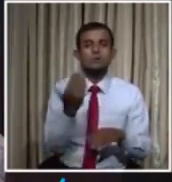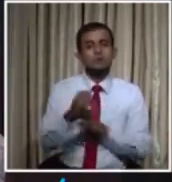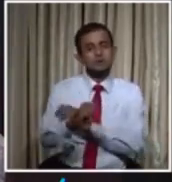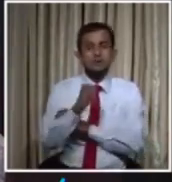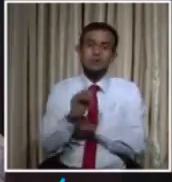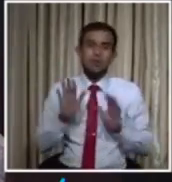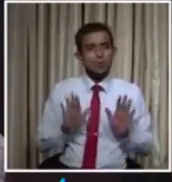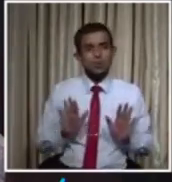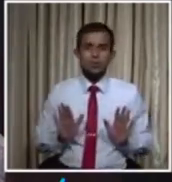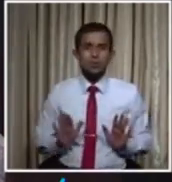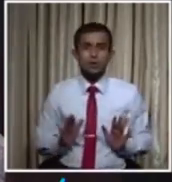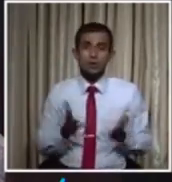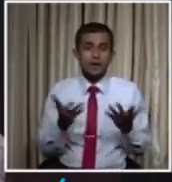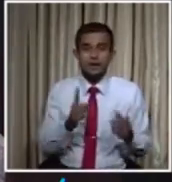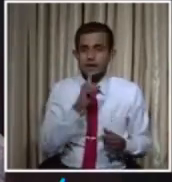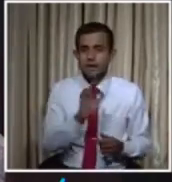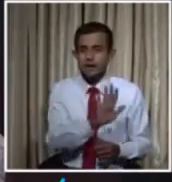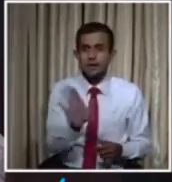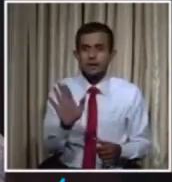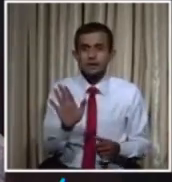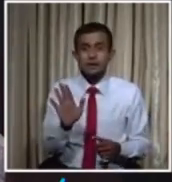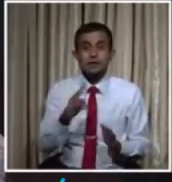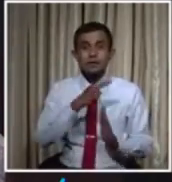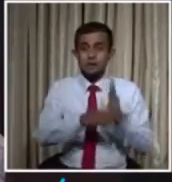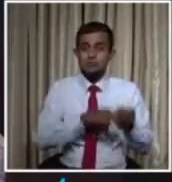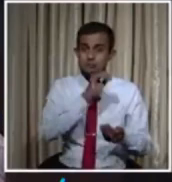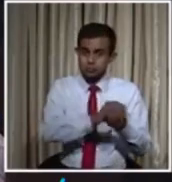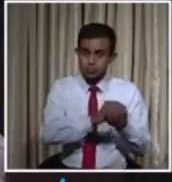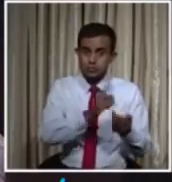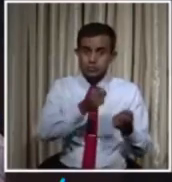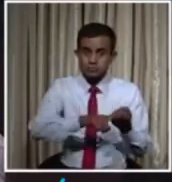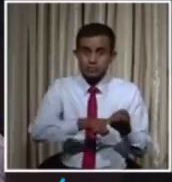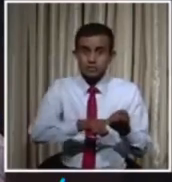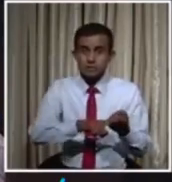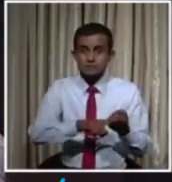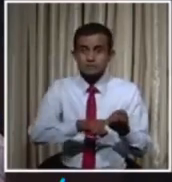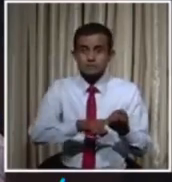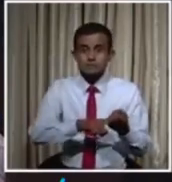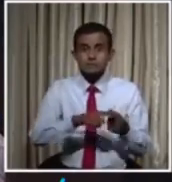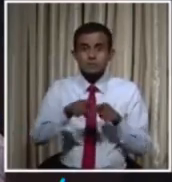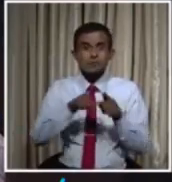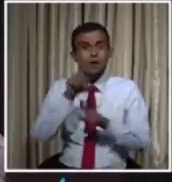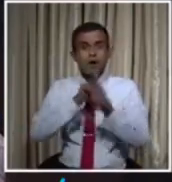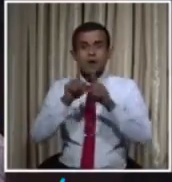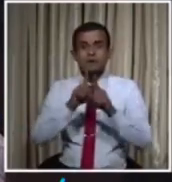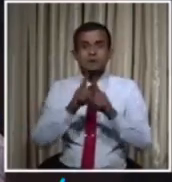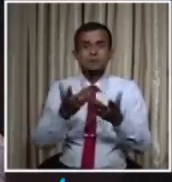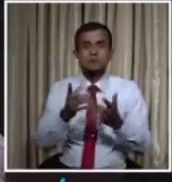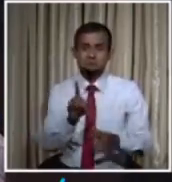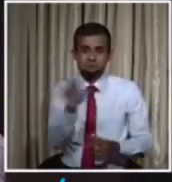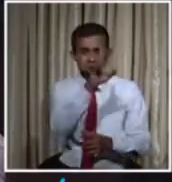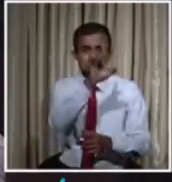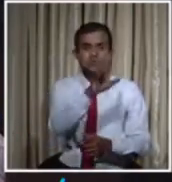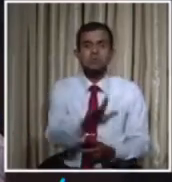ශක්තිමත් ඉන්න ඕන තැන් තියෙනවා. නැහැ කියලා කියන්නේ නැහැ. ජාතික ආරක්ෂාව සුරක්ෂා කරනකොට ඒව ගැන සාකච්ඡා බෑ. ඍජුව ඉන්නට